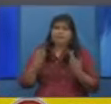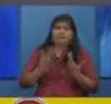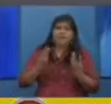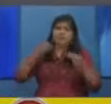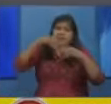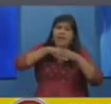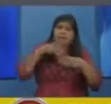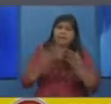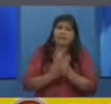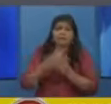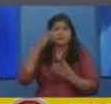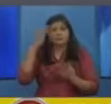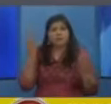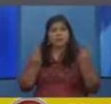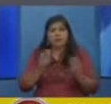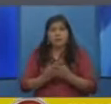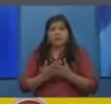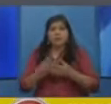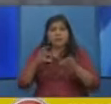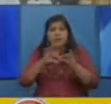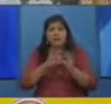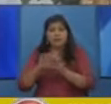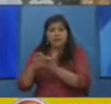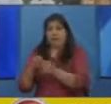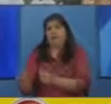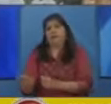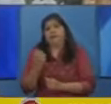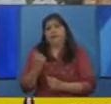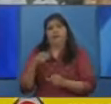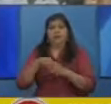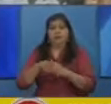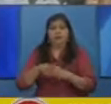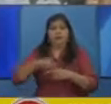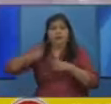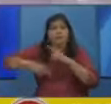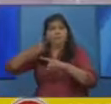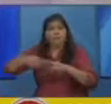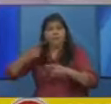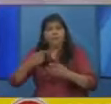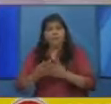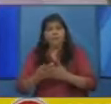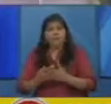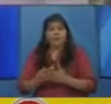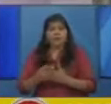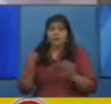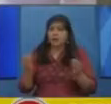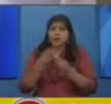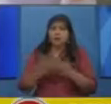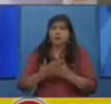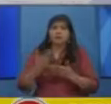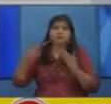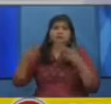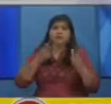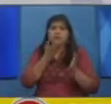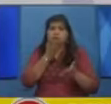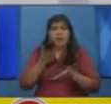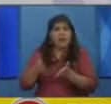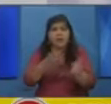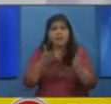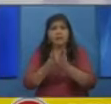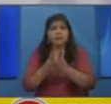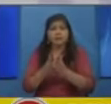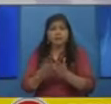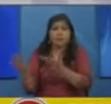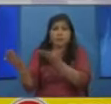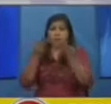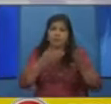है, जिसमें एकता की ताकत है। प्रत्येक अनुष्ठान से पहले विभिन्न नदियों का आह्वान किया जाता